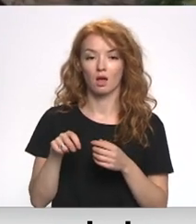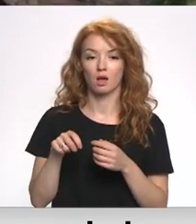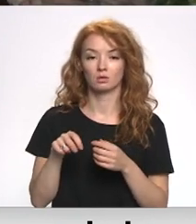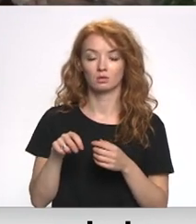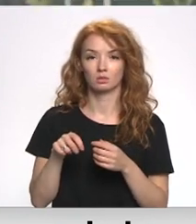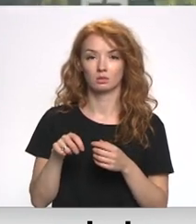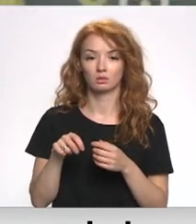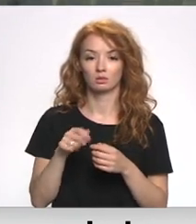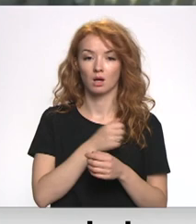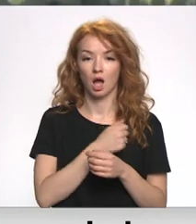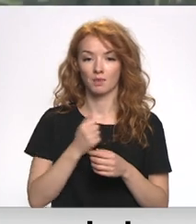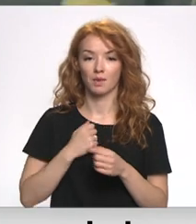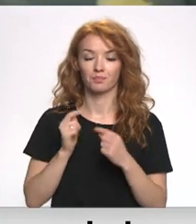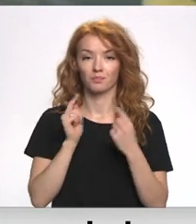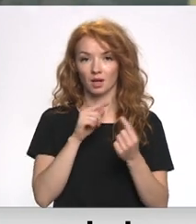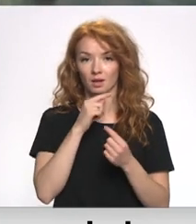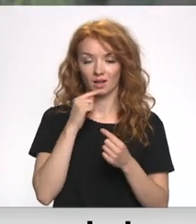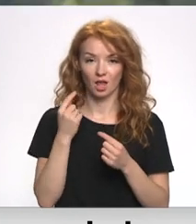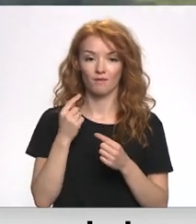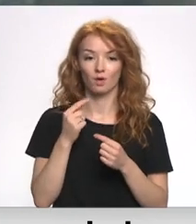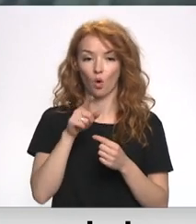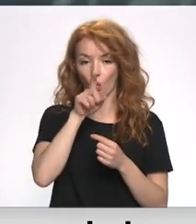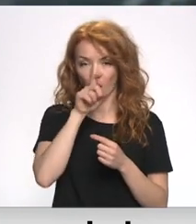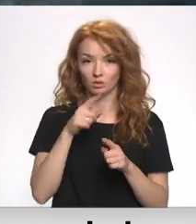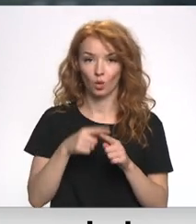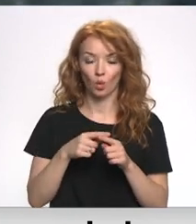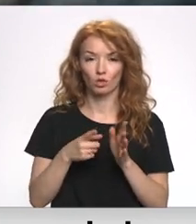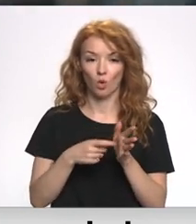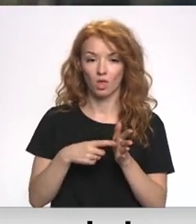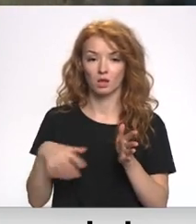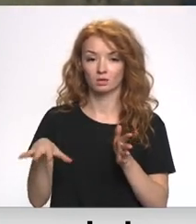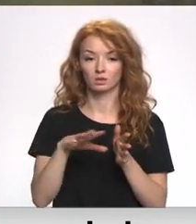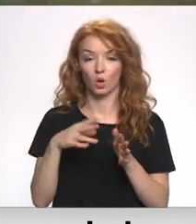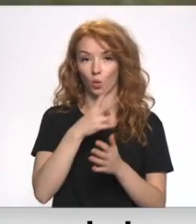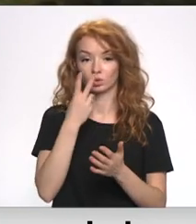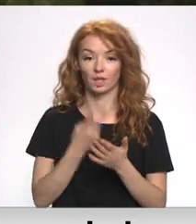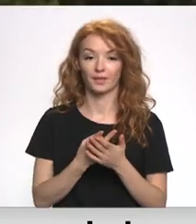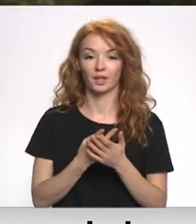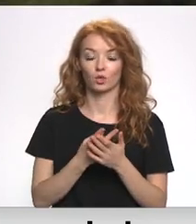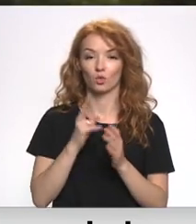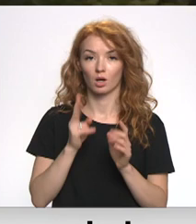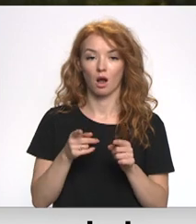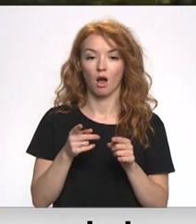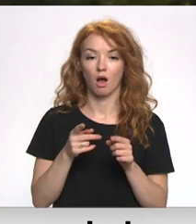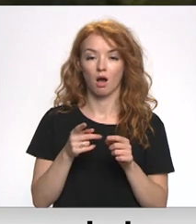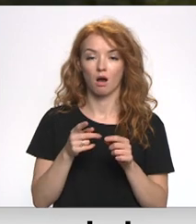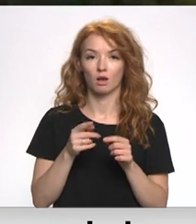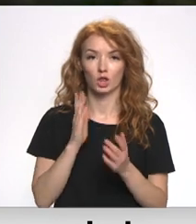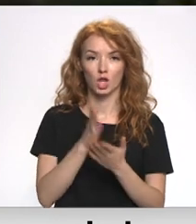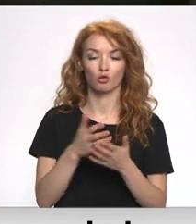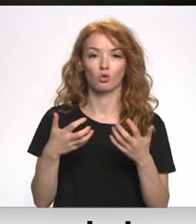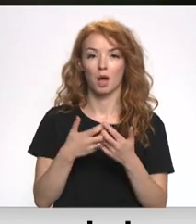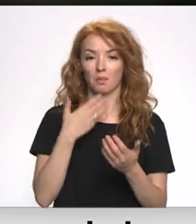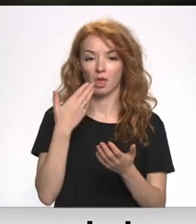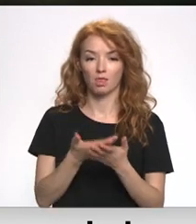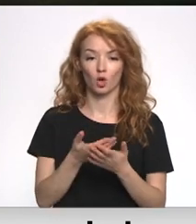Ukrainas spēkiem, vēršoties par Krievijas karaspēku Luhanskas un Donetskas apgabalos, tad uzskatītu, ka tiešu tā kā kara pieteikumu līdz